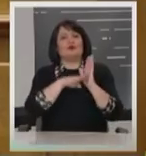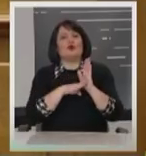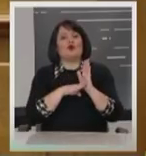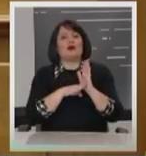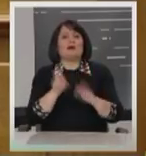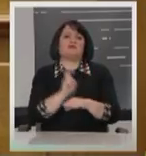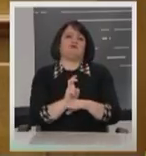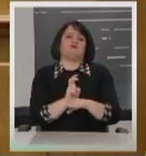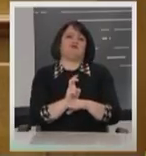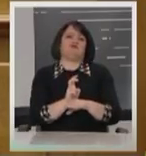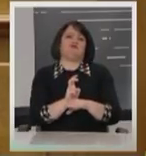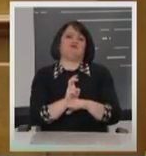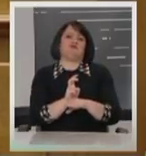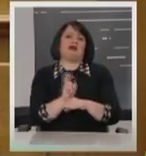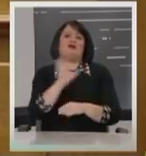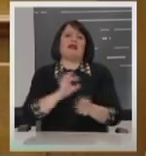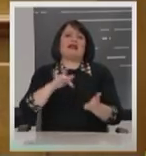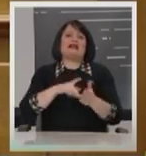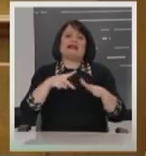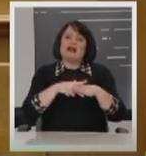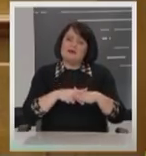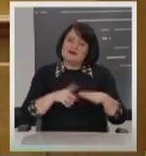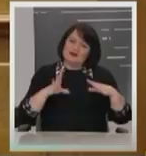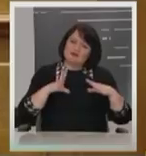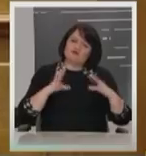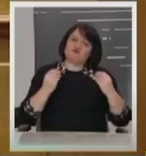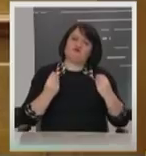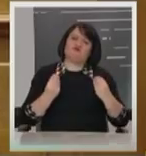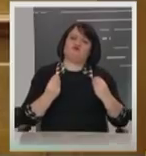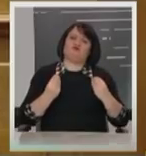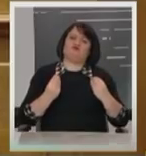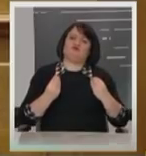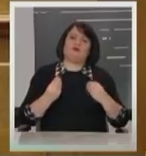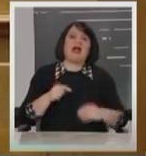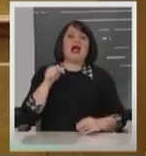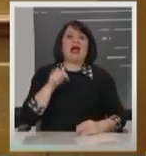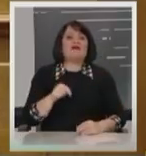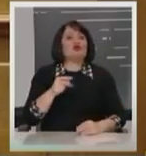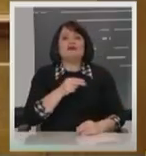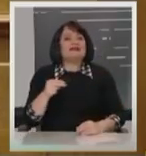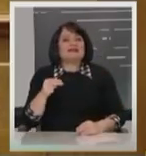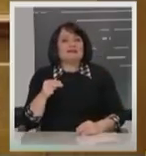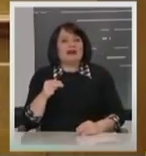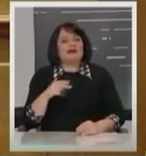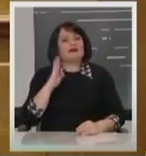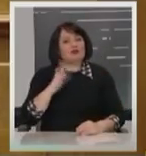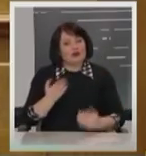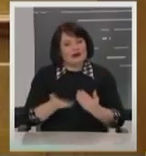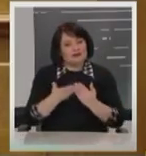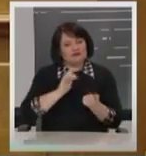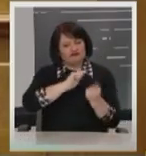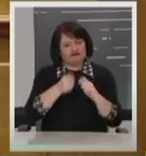ποσοτικής χαλάρωσης της Ευρωπαϊκής Κεντρικής Τράπεζας. Είναι ένα γεγονός που θα συμβάλλει στην αποκατάσταση